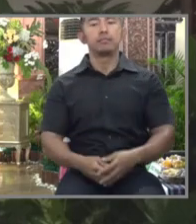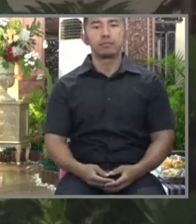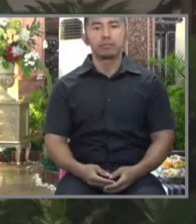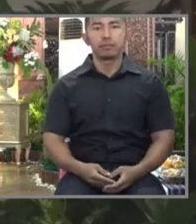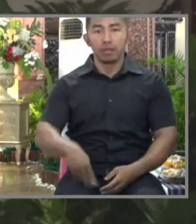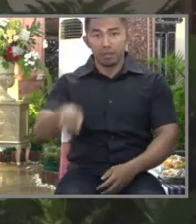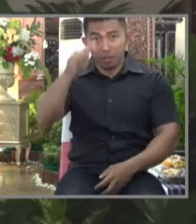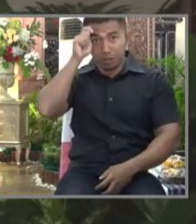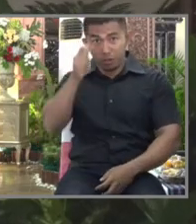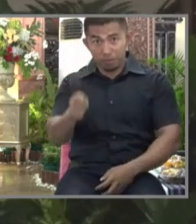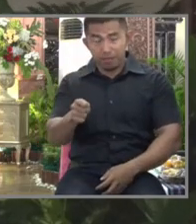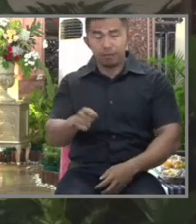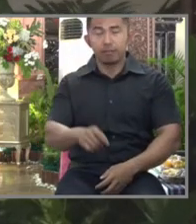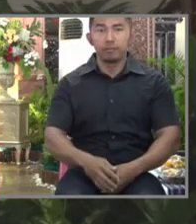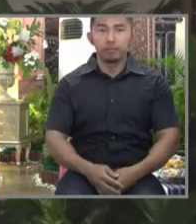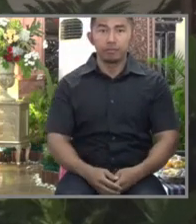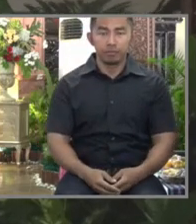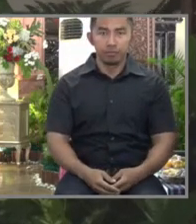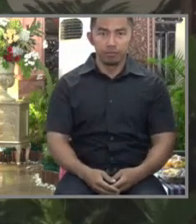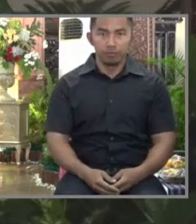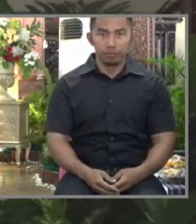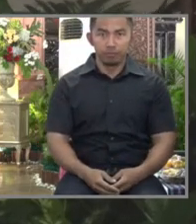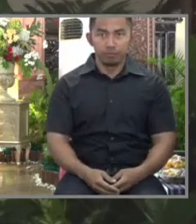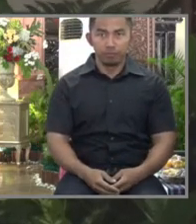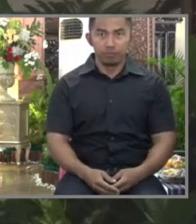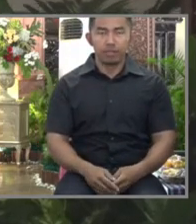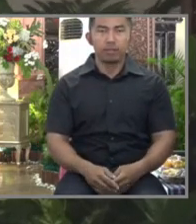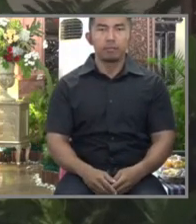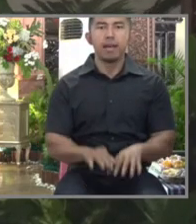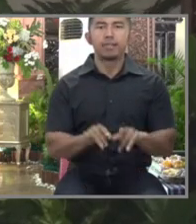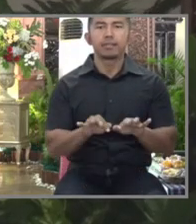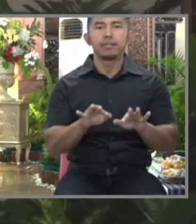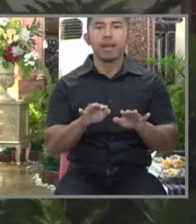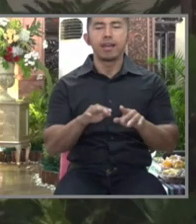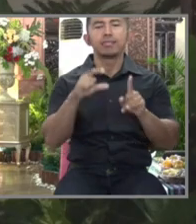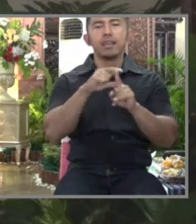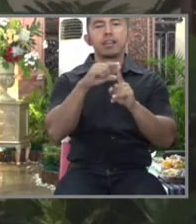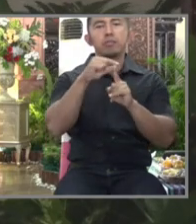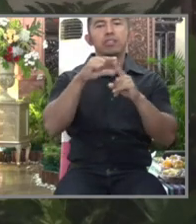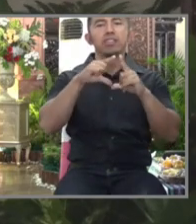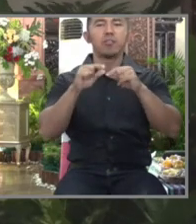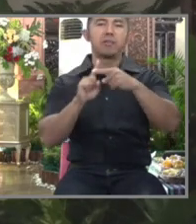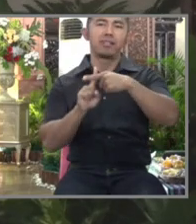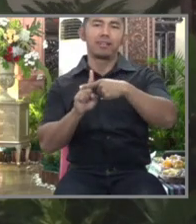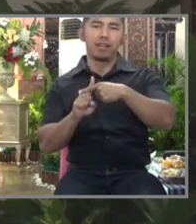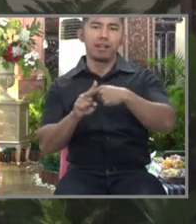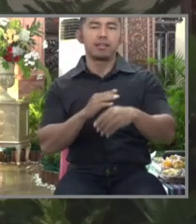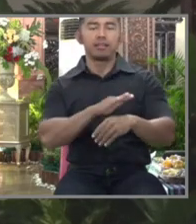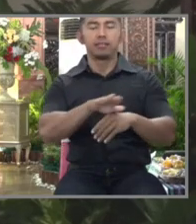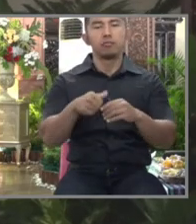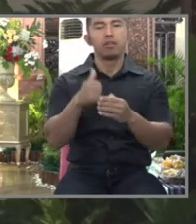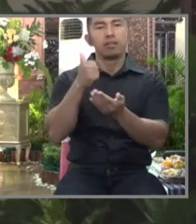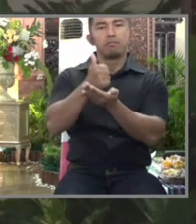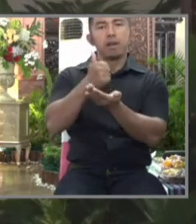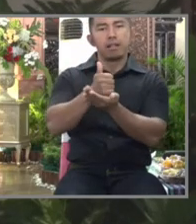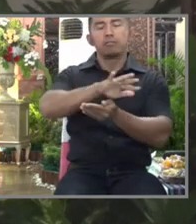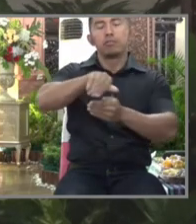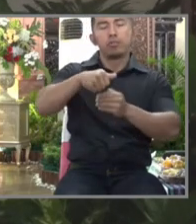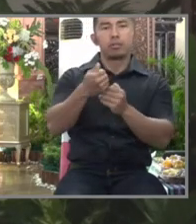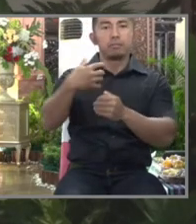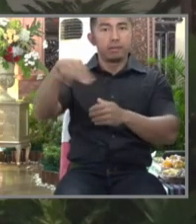Yang saya hormati Pak Sekretaris Daerah Provinsi Jawa Tengah beserta Kepala Perangkat